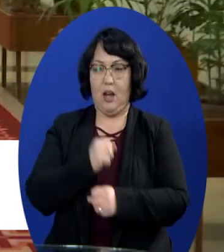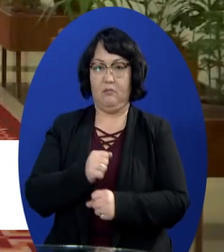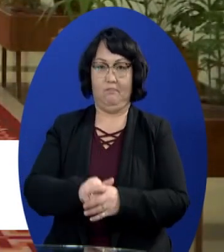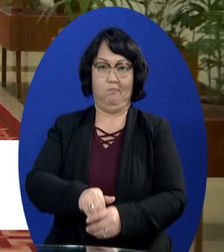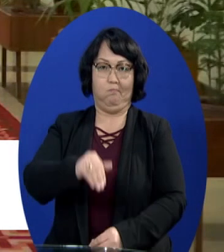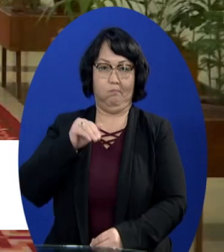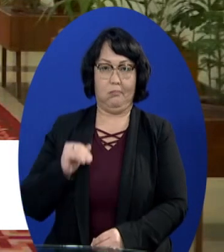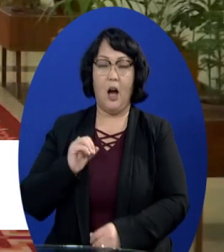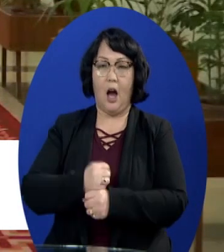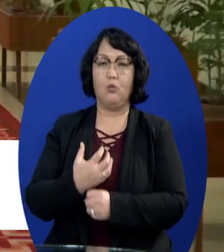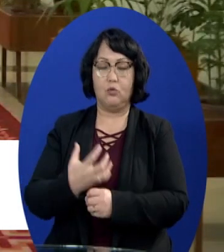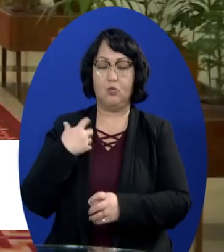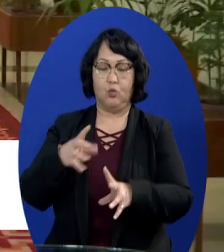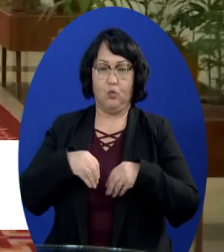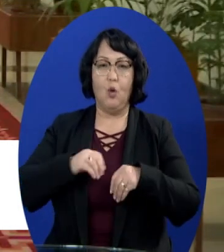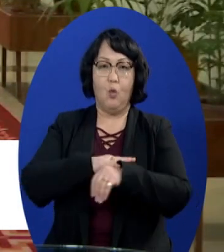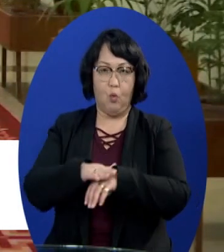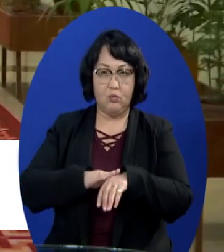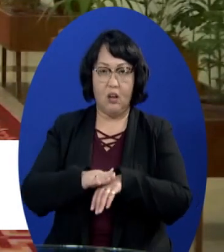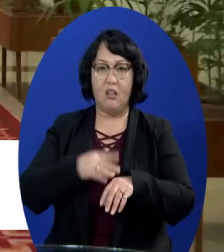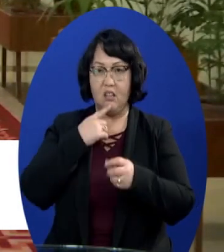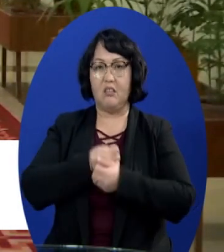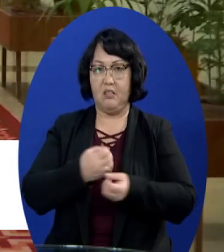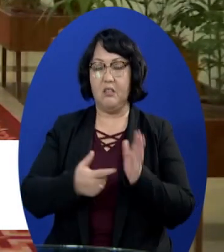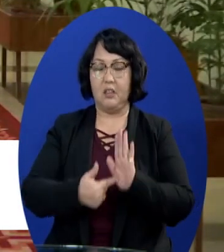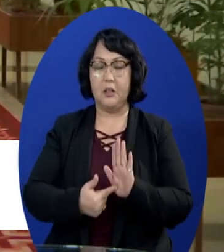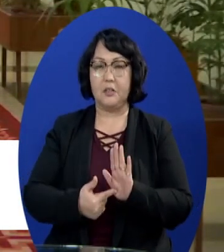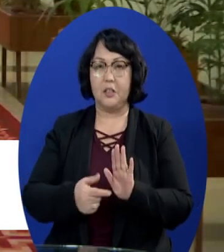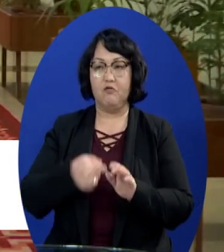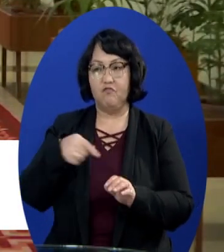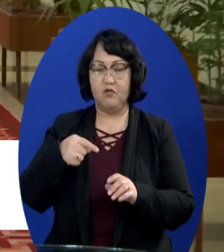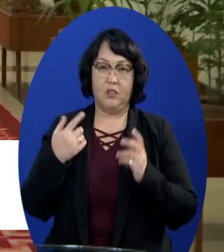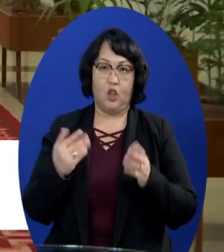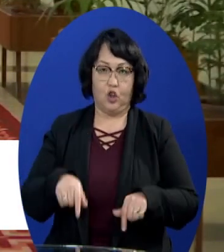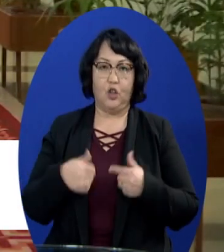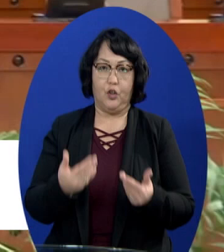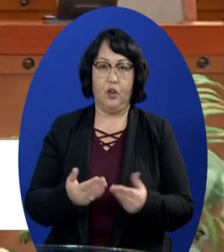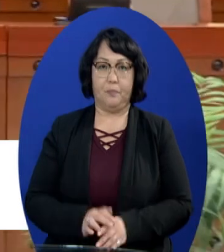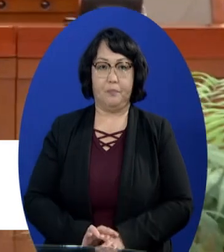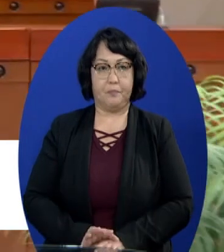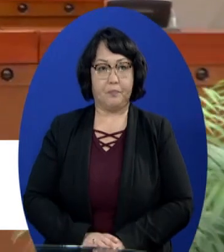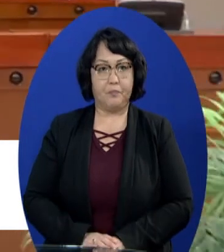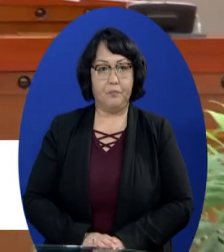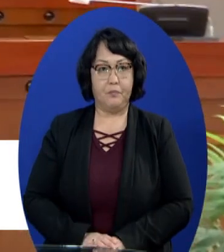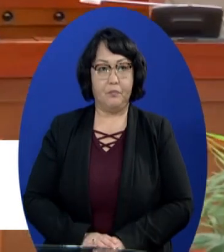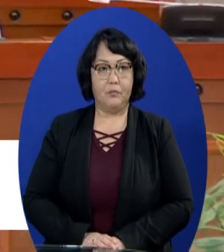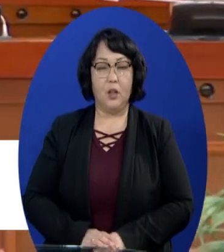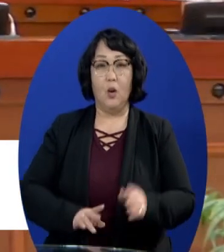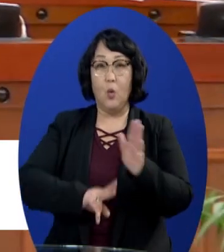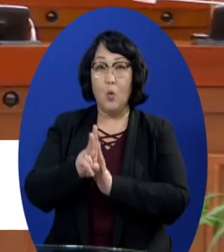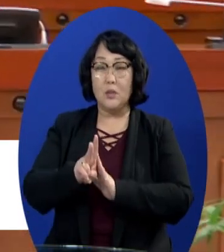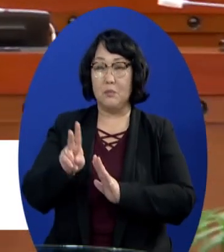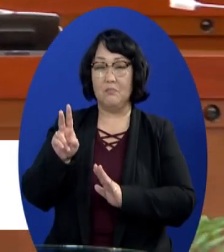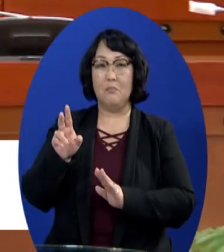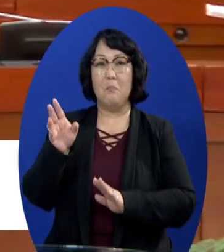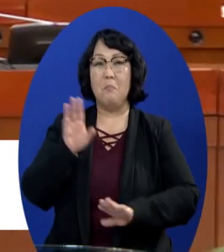хүлээлгэн өгч байна, хариуцлага хүлээж байна, за уучлалт хүсэж байна гэдгээ тэд илэрхийлсэн юм а. Ингээд тэдний яриаг үзэгчтэй үргэе. Үүссэн нөхцөл байдлаа